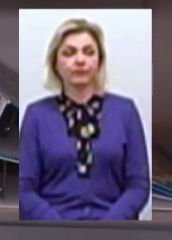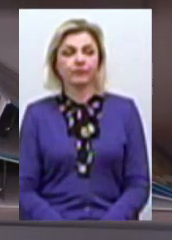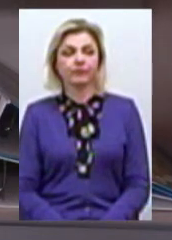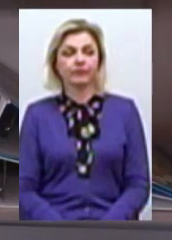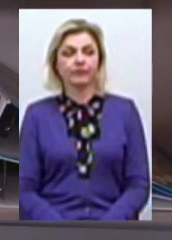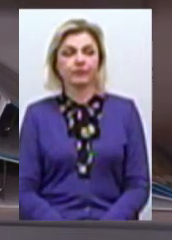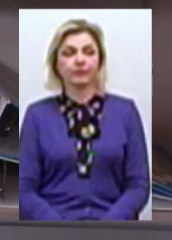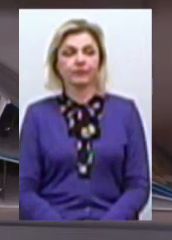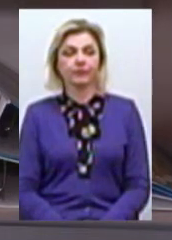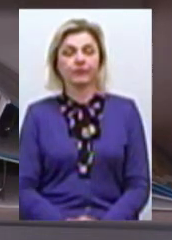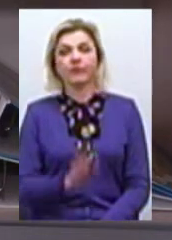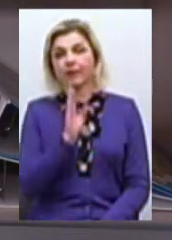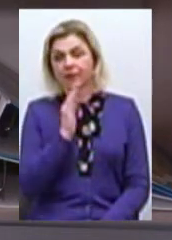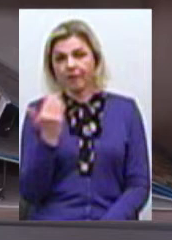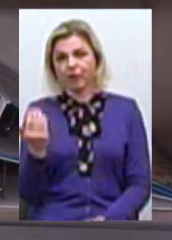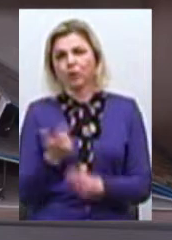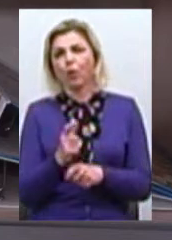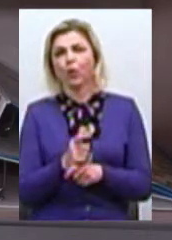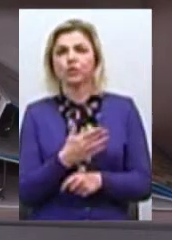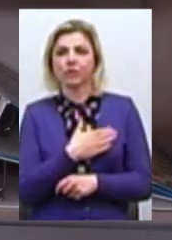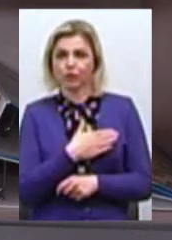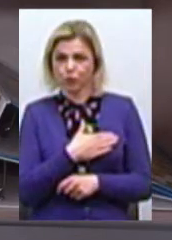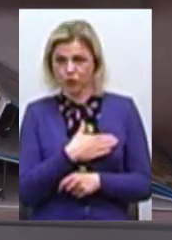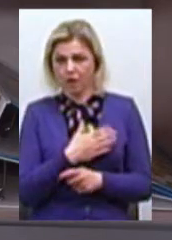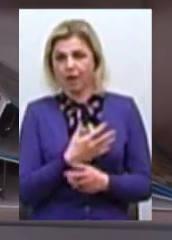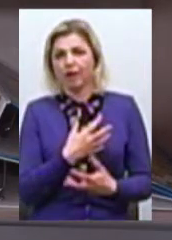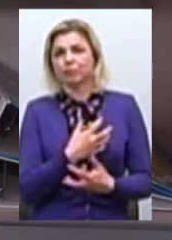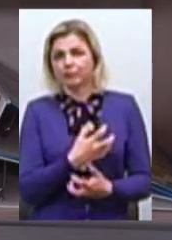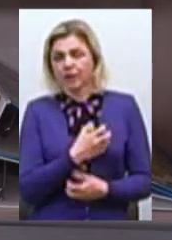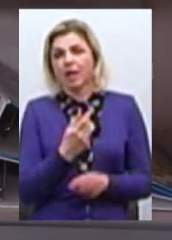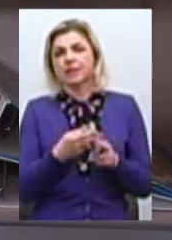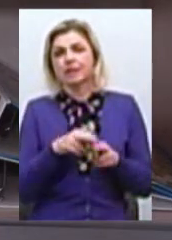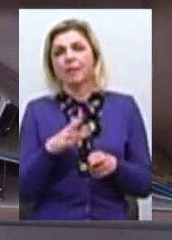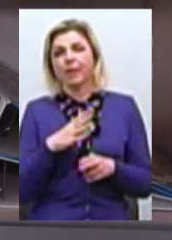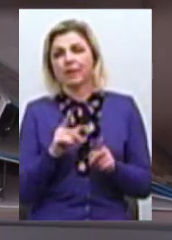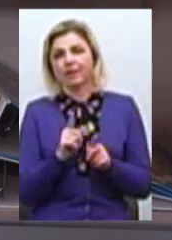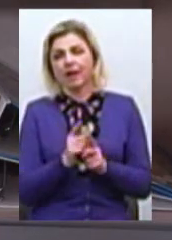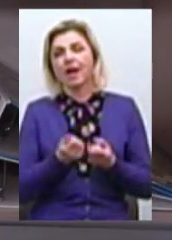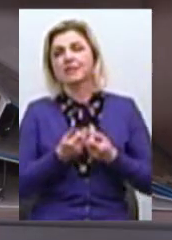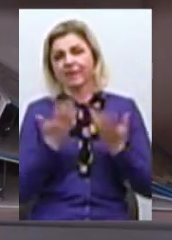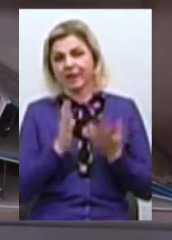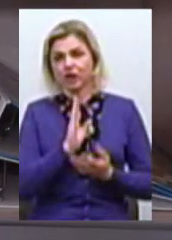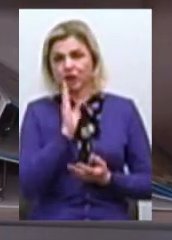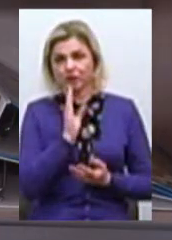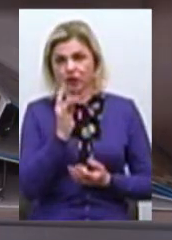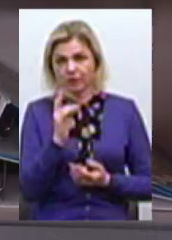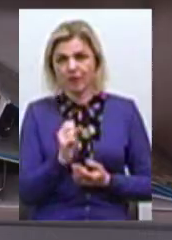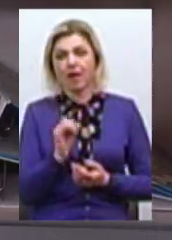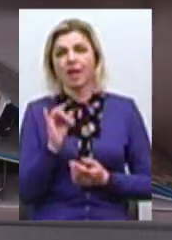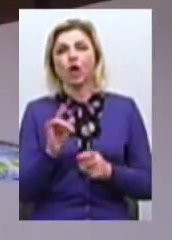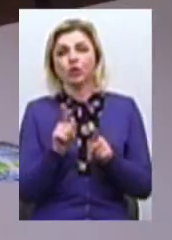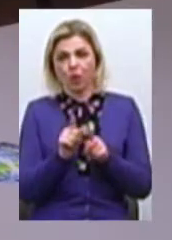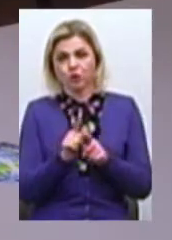мені відразу припала до уваги, бо це була така позитивна, світла дівчинка, і вона також носить